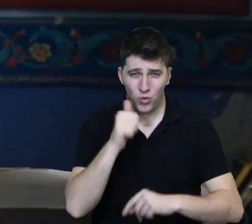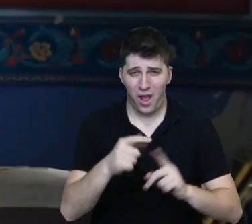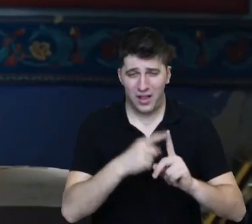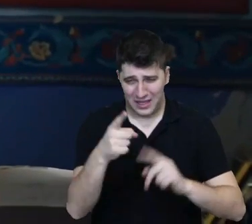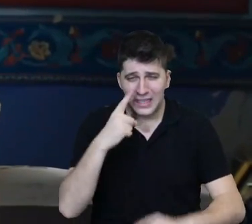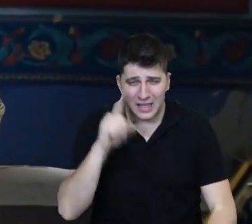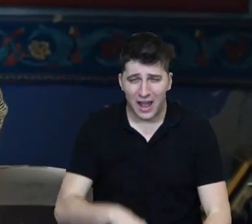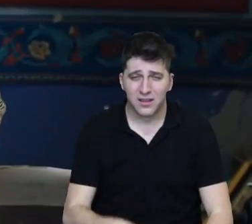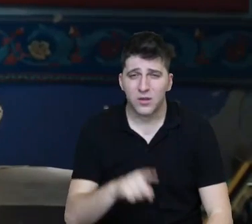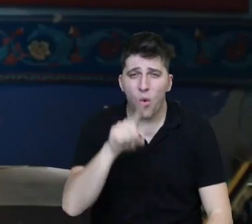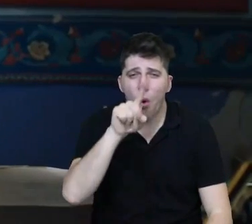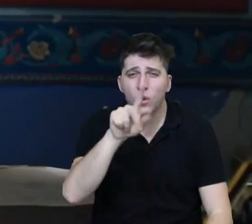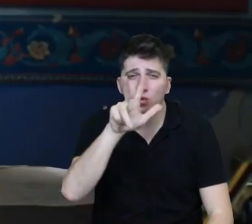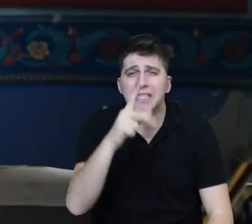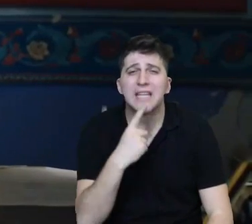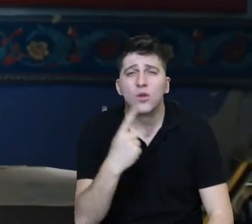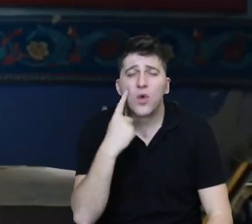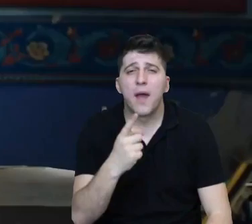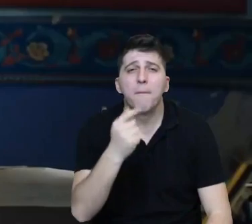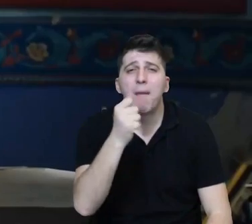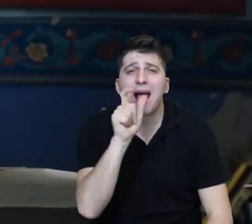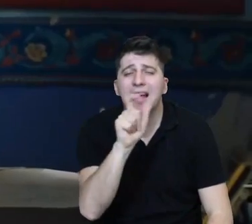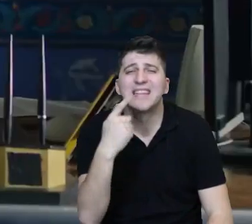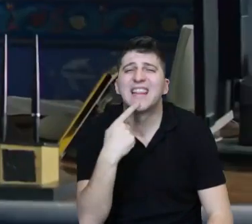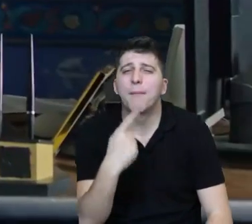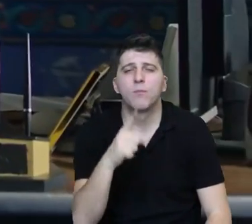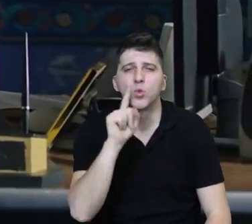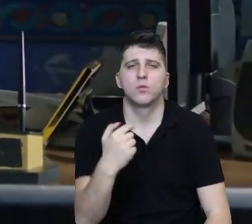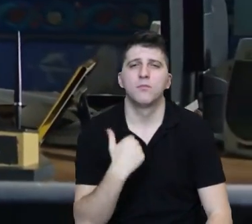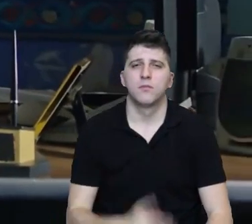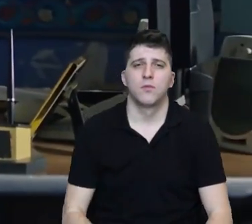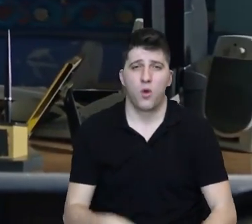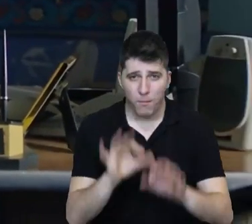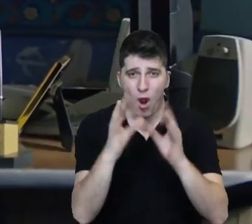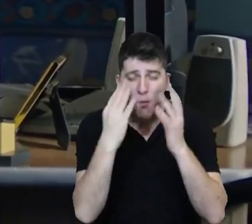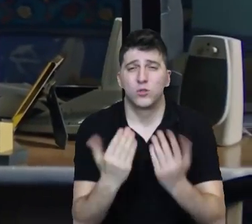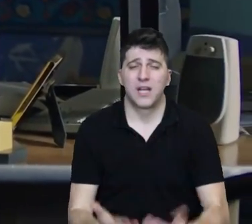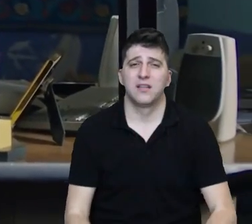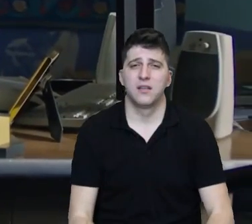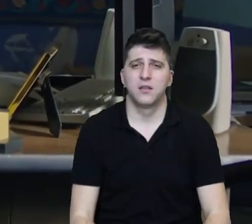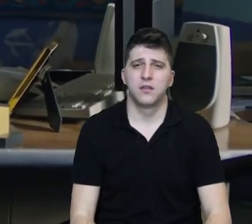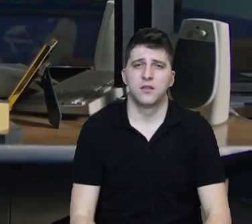bana 13 dilde paranın karşılığını buldum ya. Böyle mi olacaktı ya?